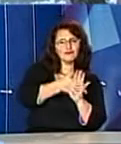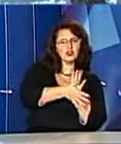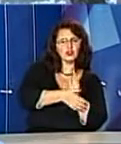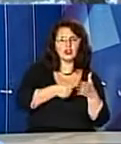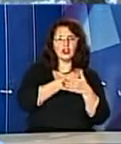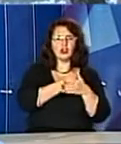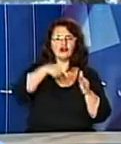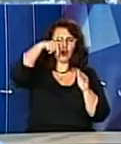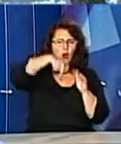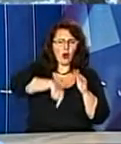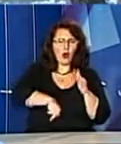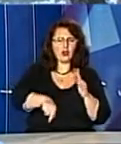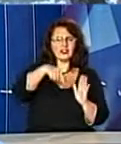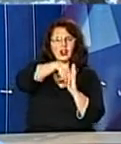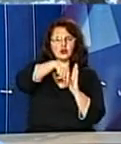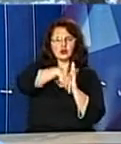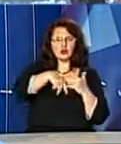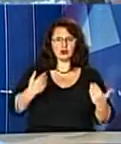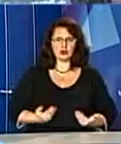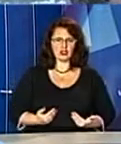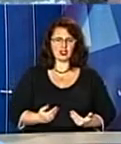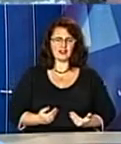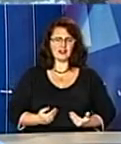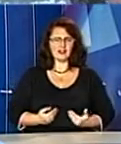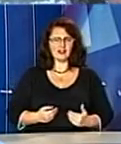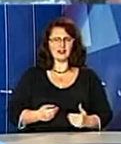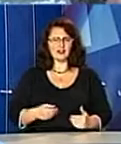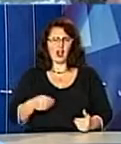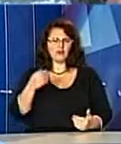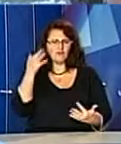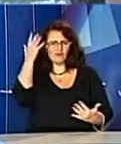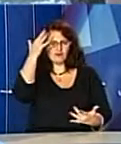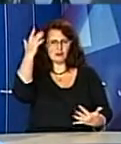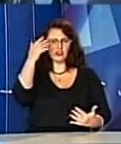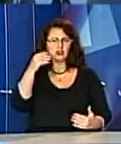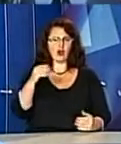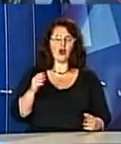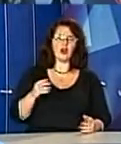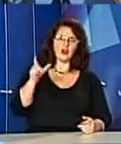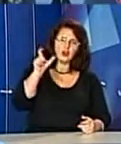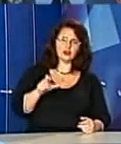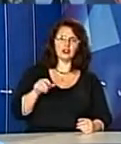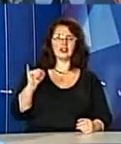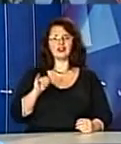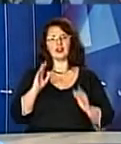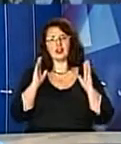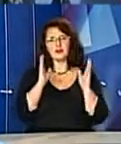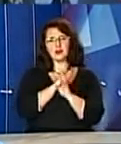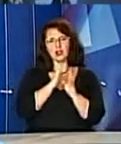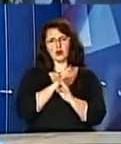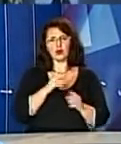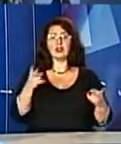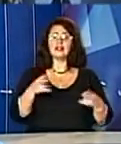до дна сутності життя, філософії природи і людини. Було запропоноване вирішення, щоб це був не